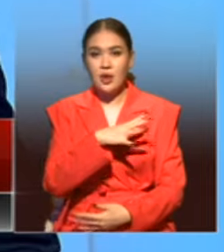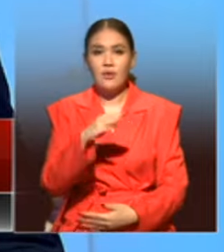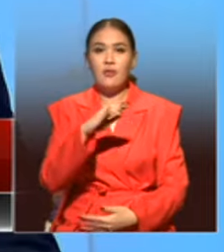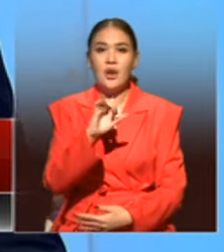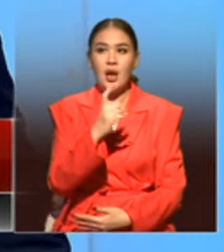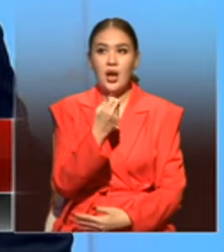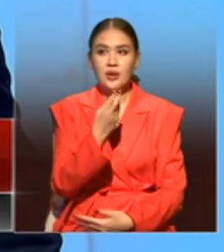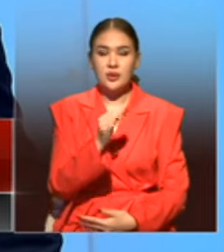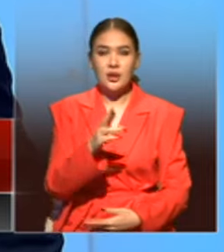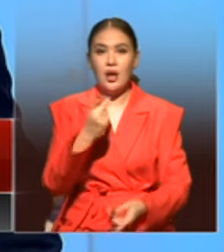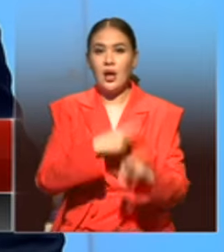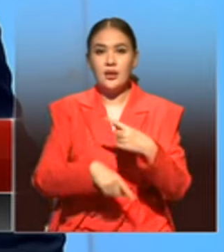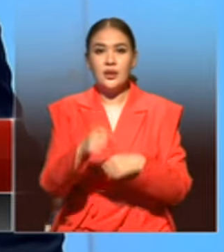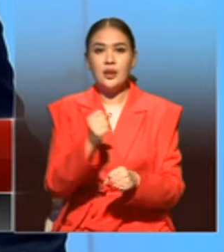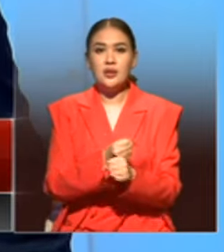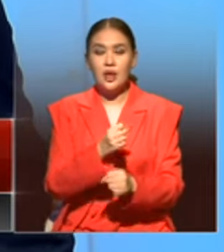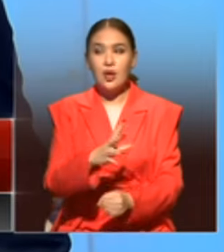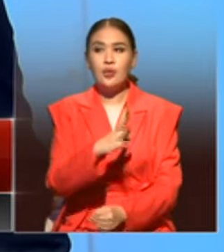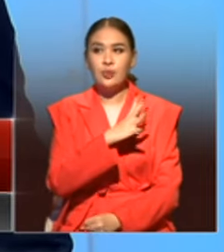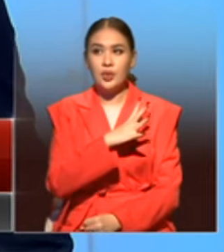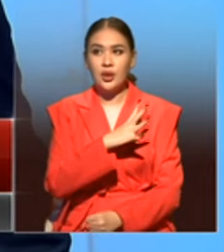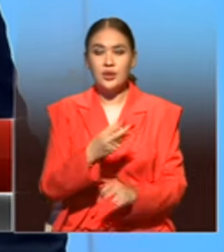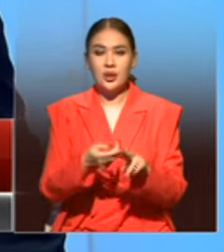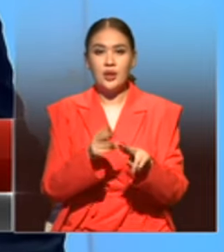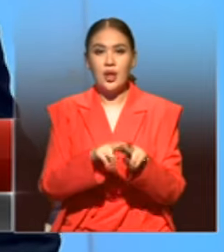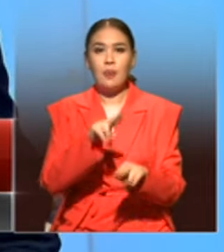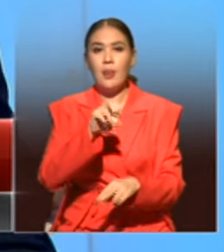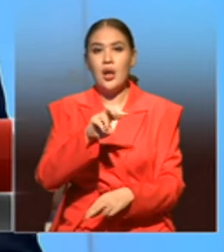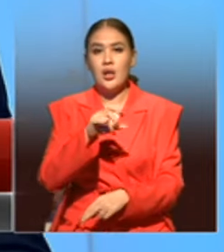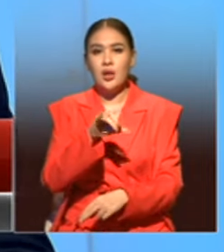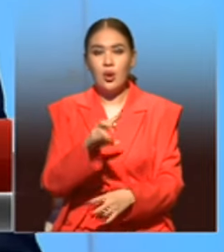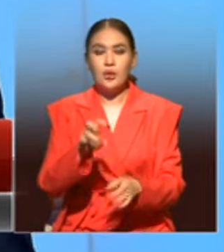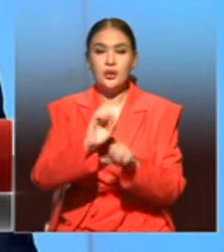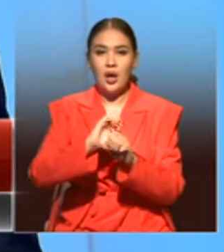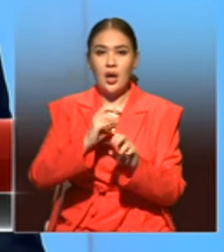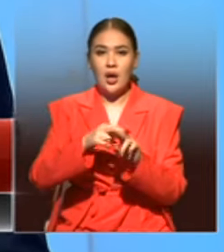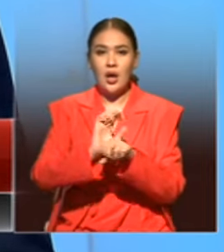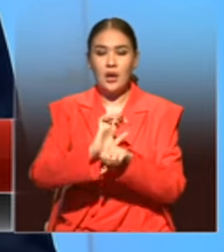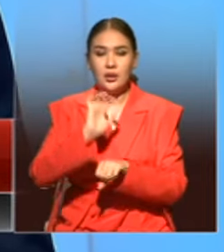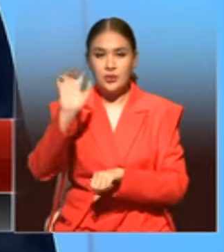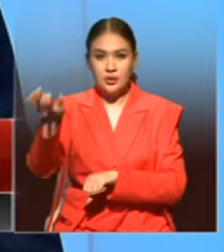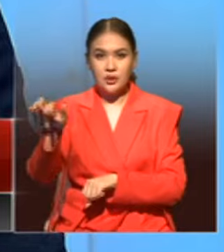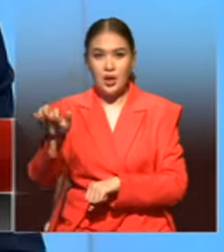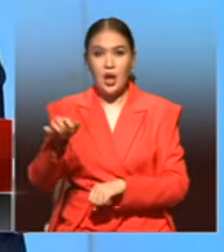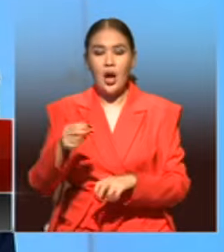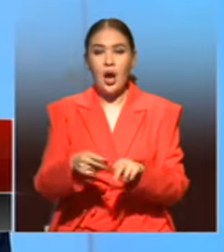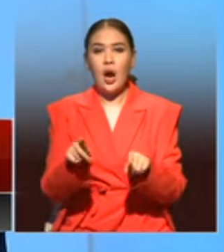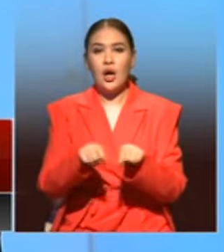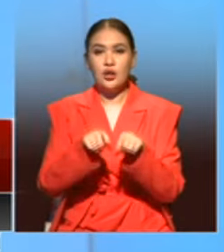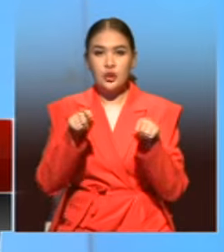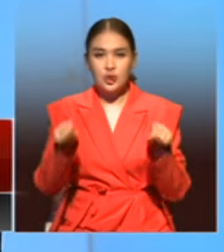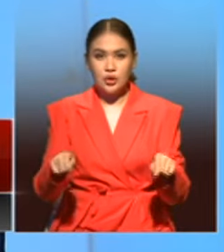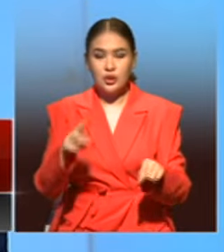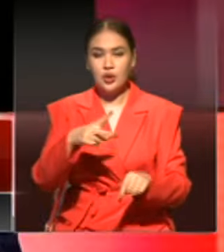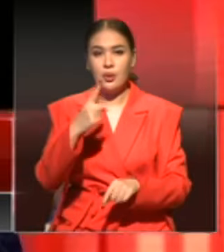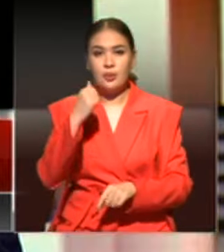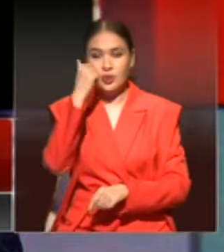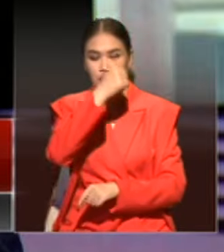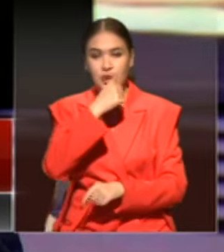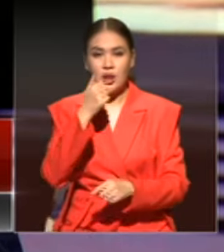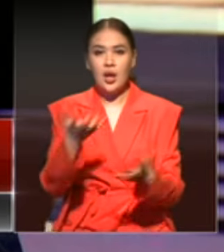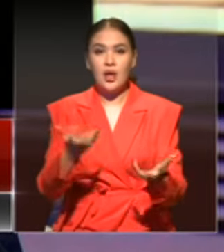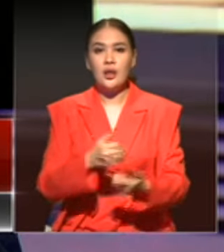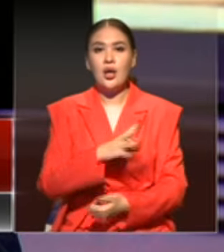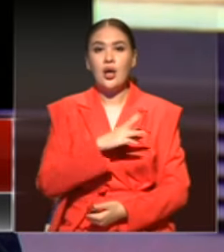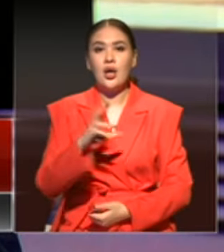дейді ғой, жаңа қайта өңдеуге жаңа жатпайтын. Ол полигонға барып көмілу керек. Бұл экологиялық кодексте ашығымен 2021 жылғы жаңалықтар қабылдаған